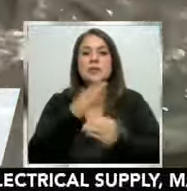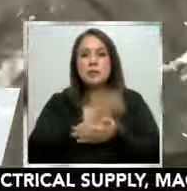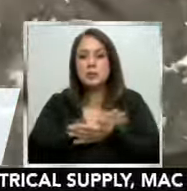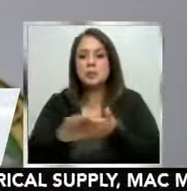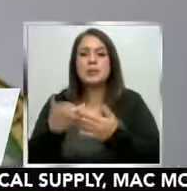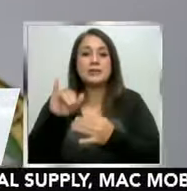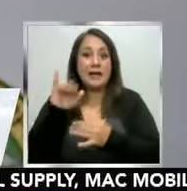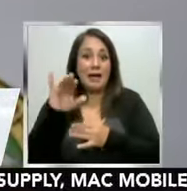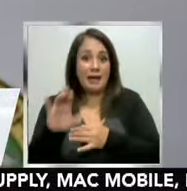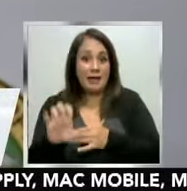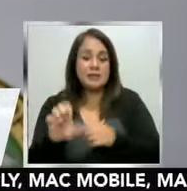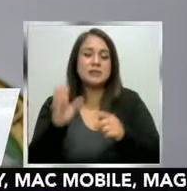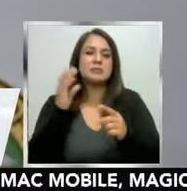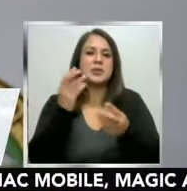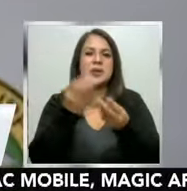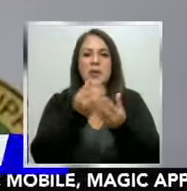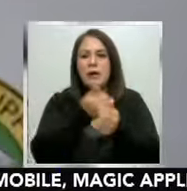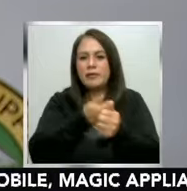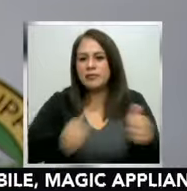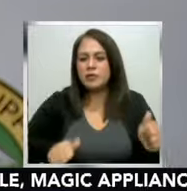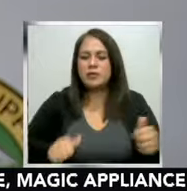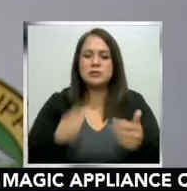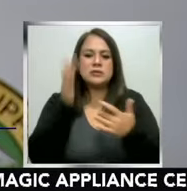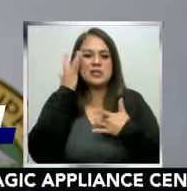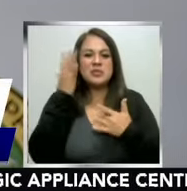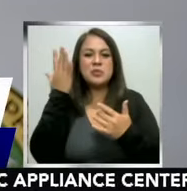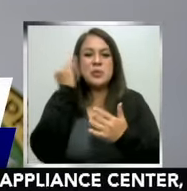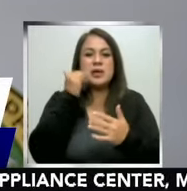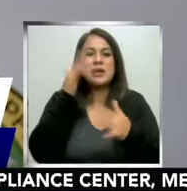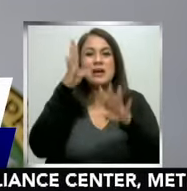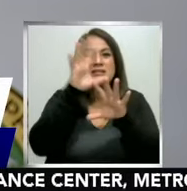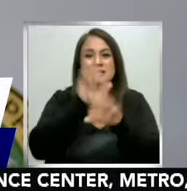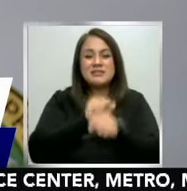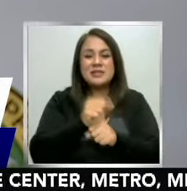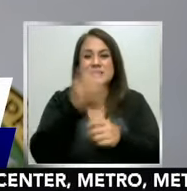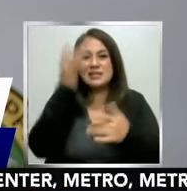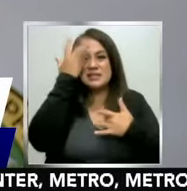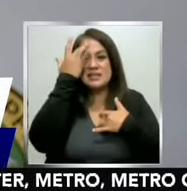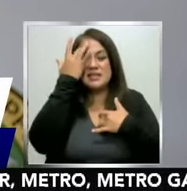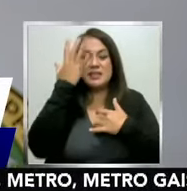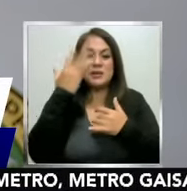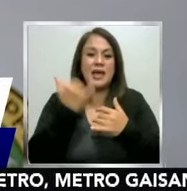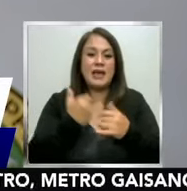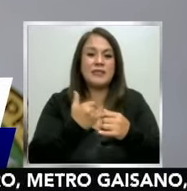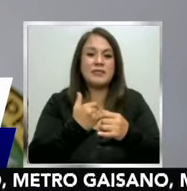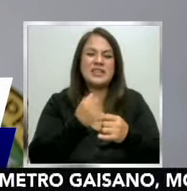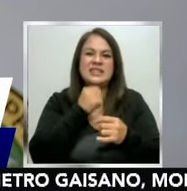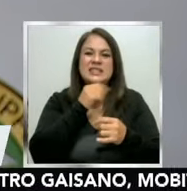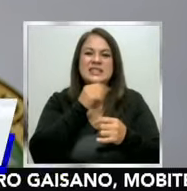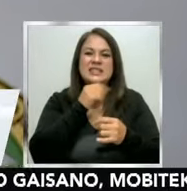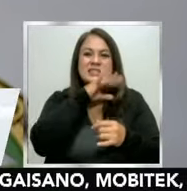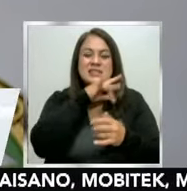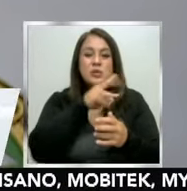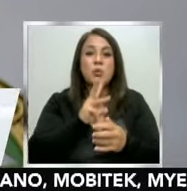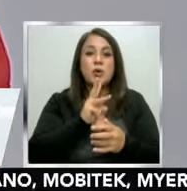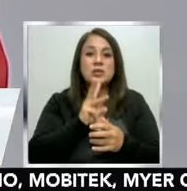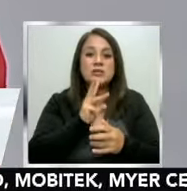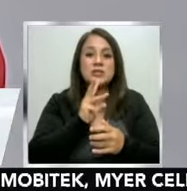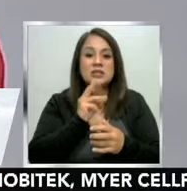ang sakit. Ang usual po na nakukuha nating mga sakit dahil po sa contaminated water source would be